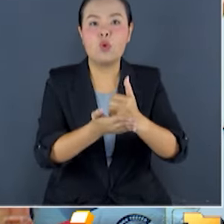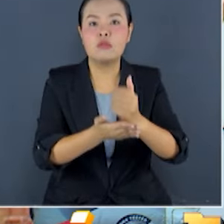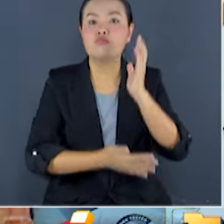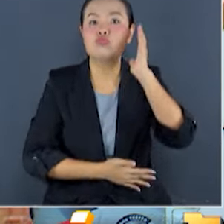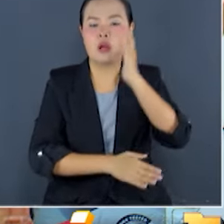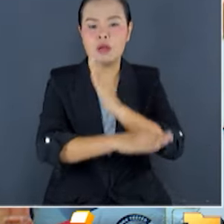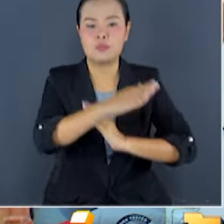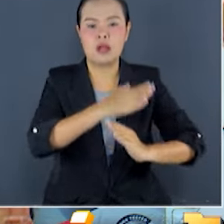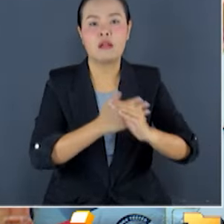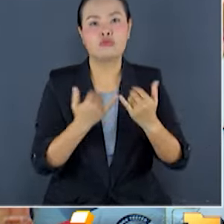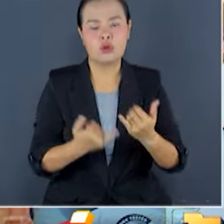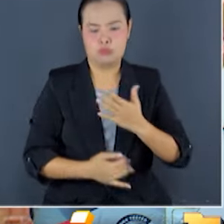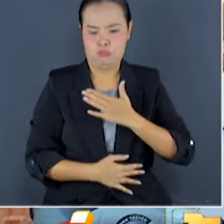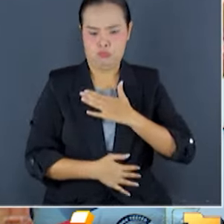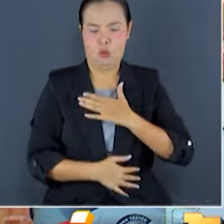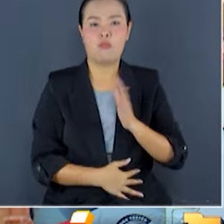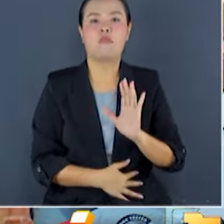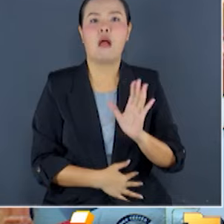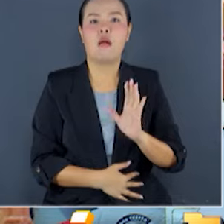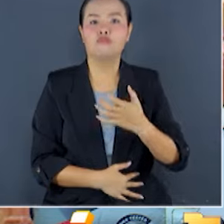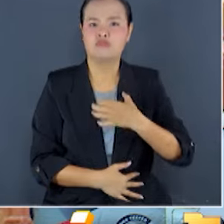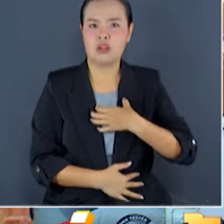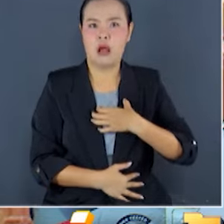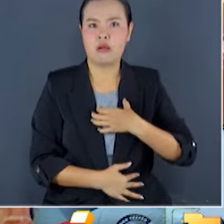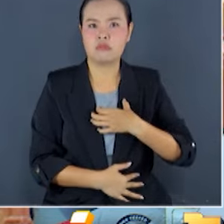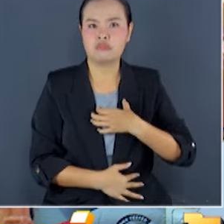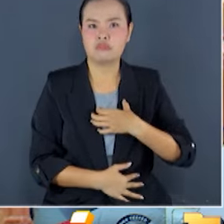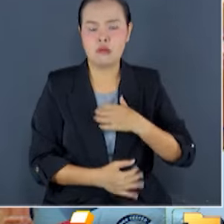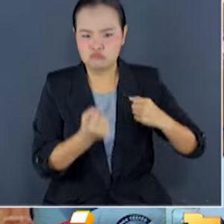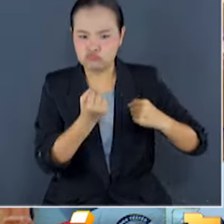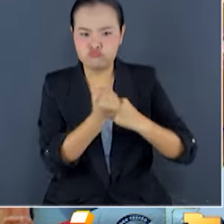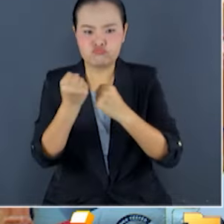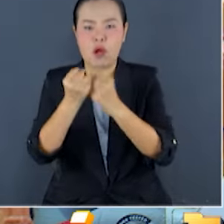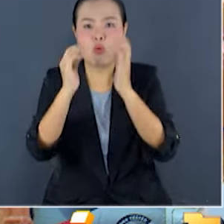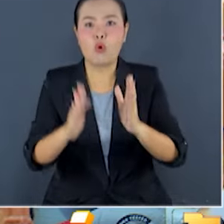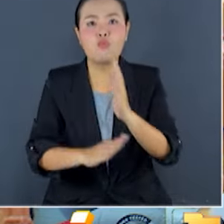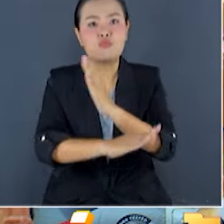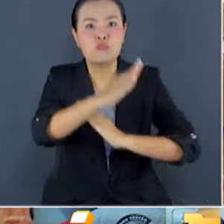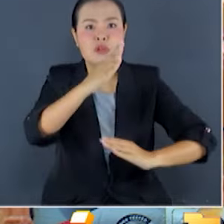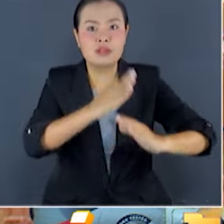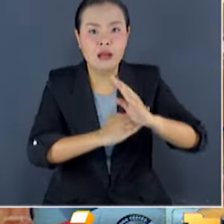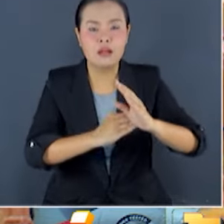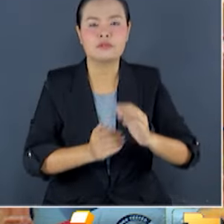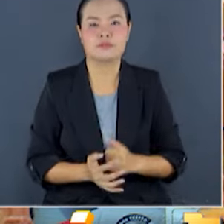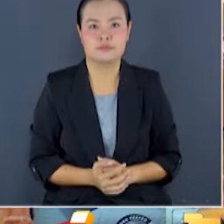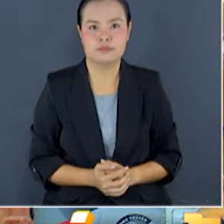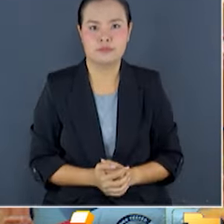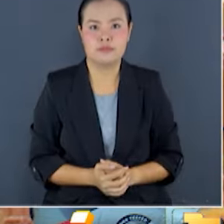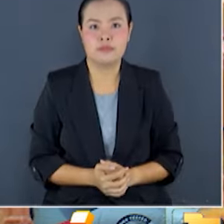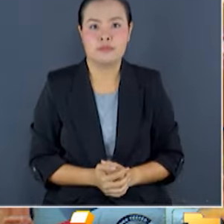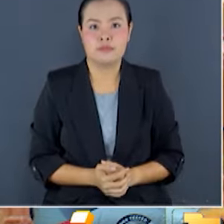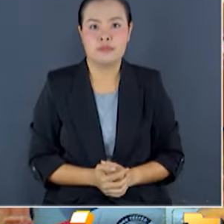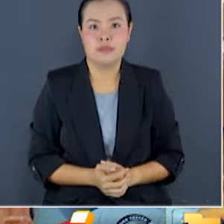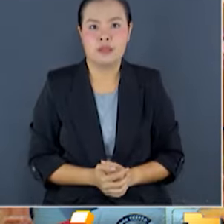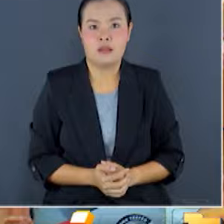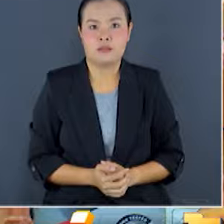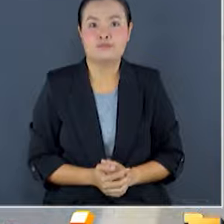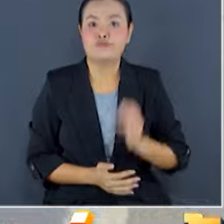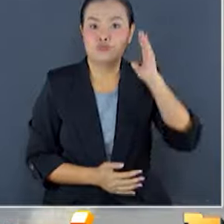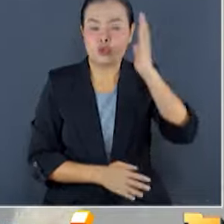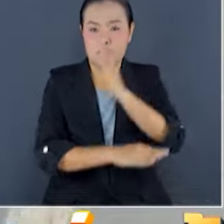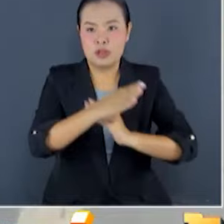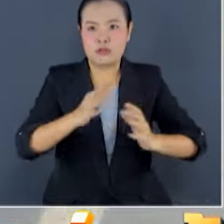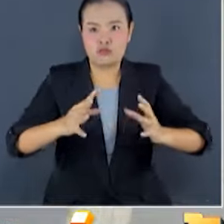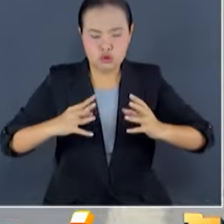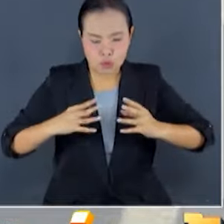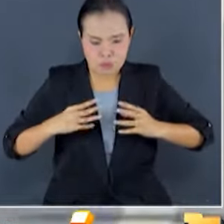ลบอกว่าตอนนี้มันไม่ใช่เรื่องของผมแล้วผมต้องการเรียกร้องแทนคนพิการคนอื่นๆล่าสุดครับคุณผู้ชมฮะตัวนายมณฑลยอมแล้วนะฮะ